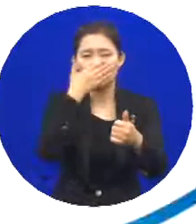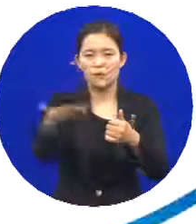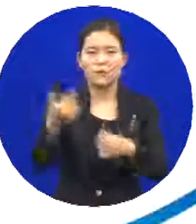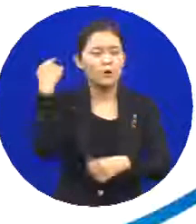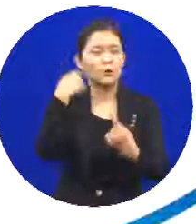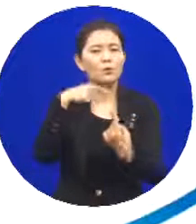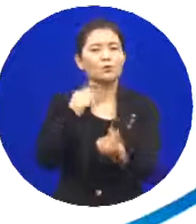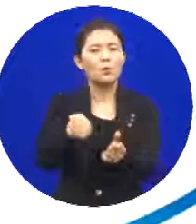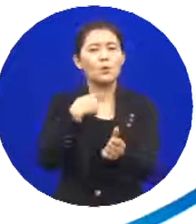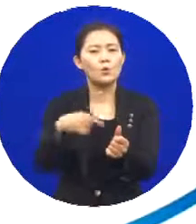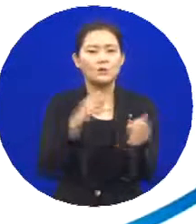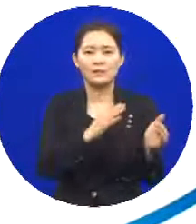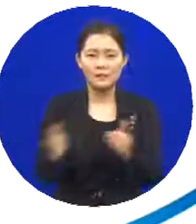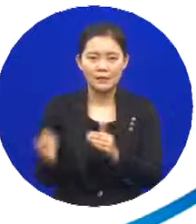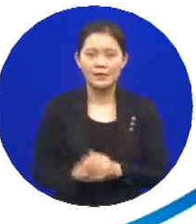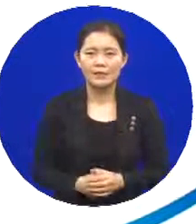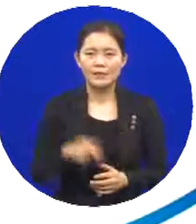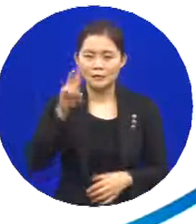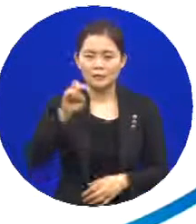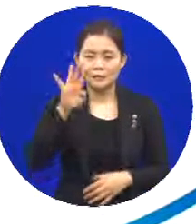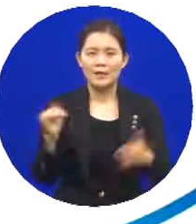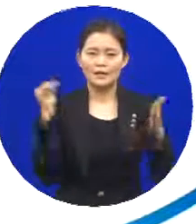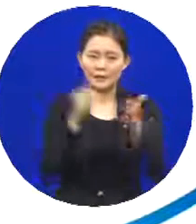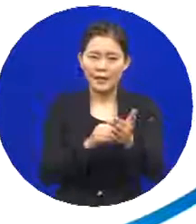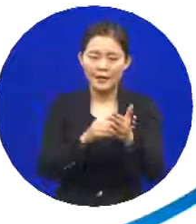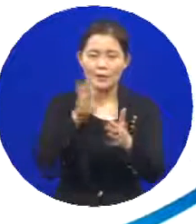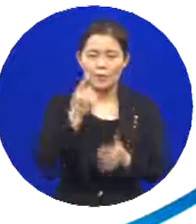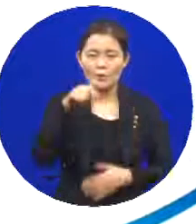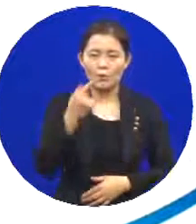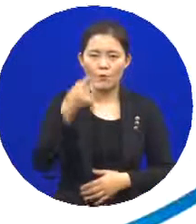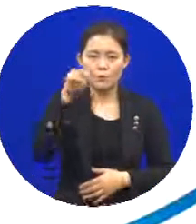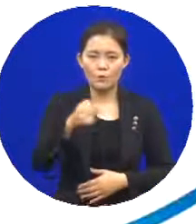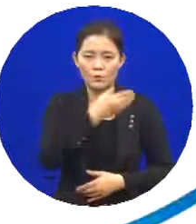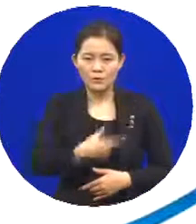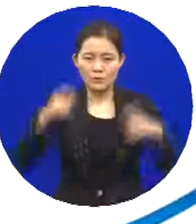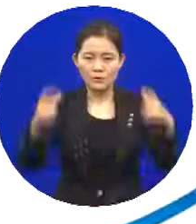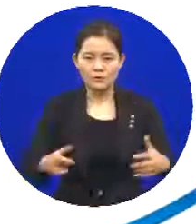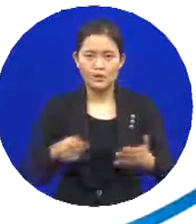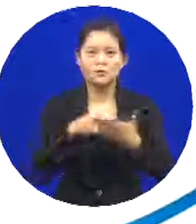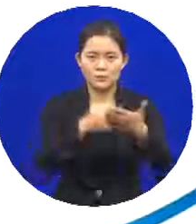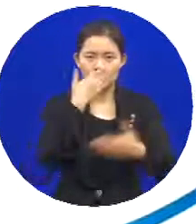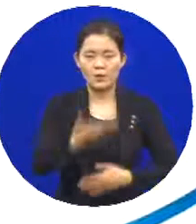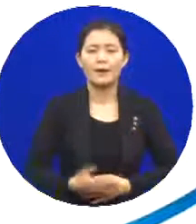위한 다양한 교육이 진행됩니다. 참가 신청은 24일까지 처인구 보건소 지역 보건팀에서